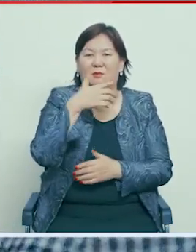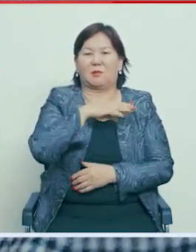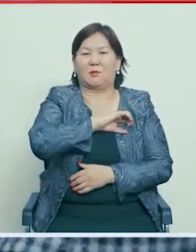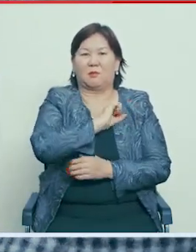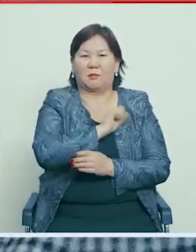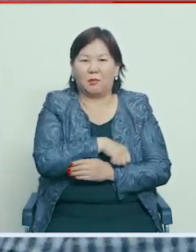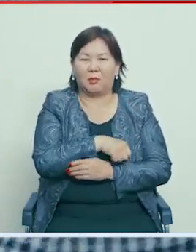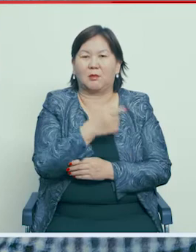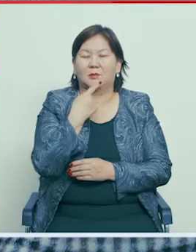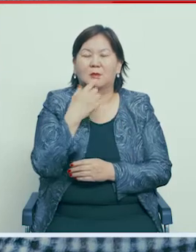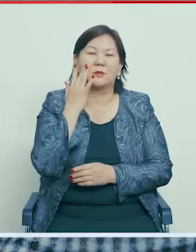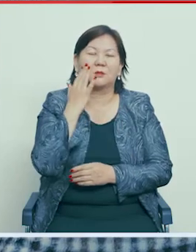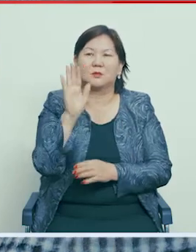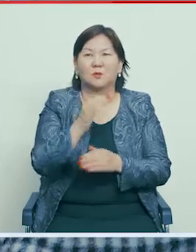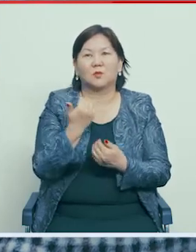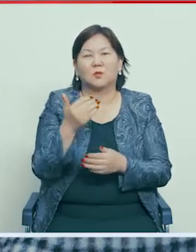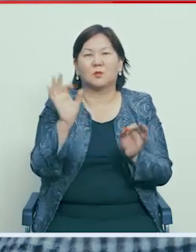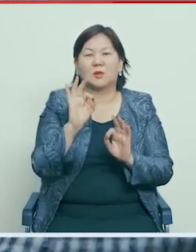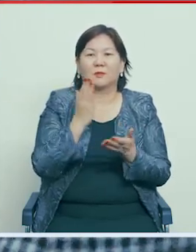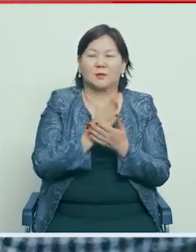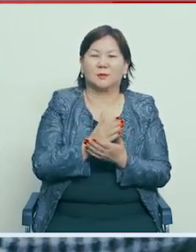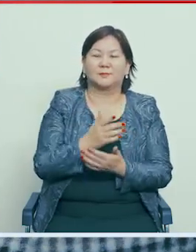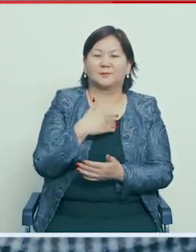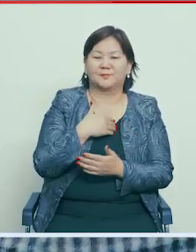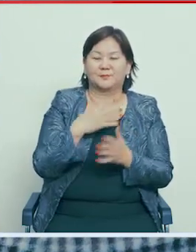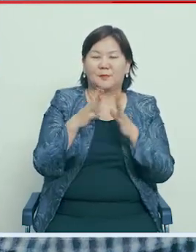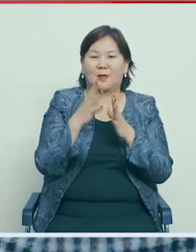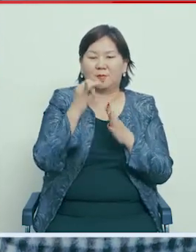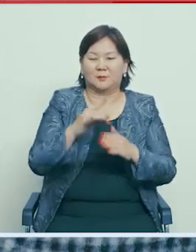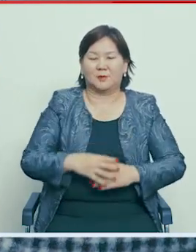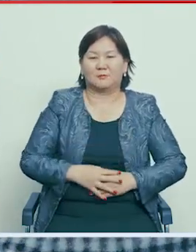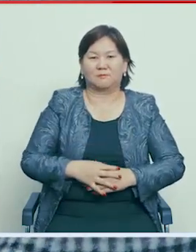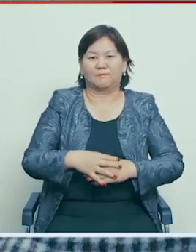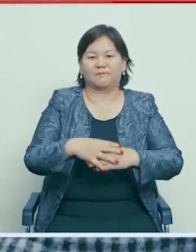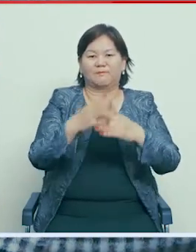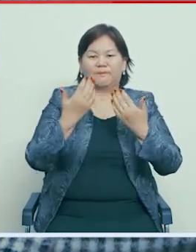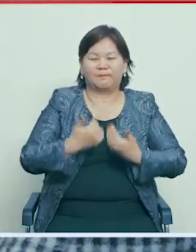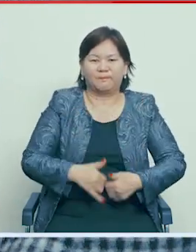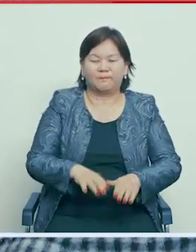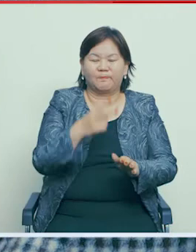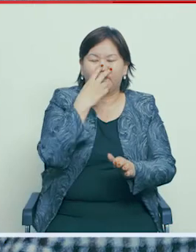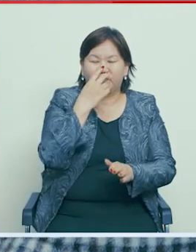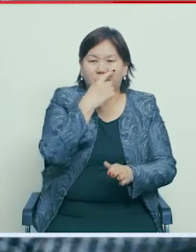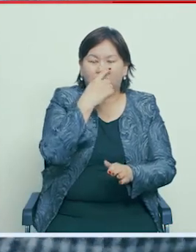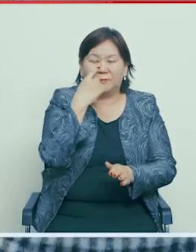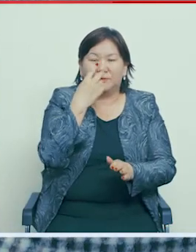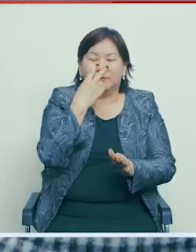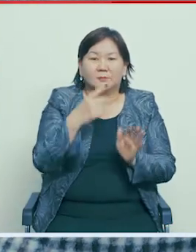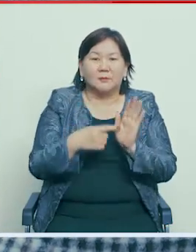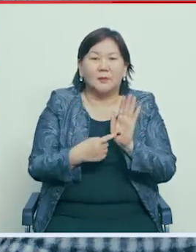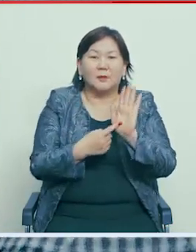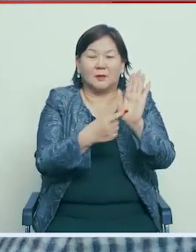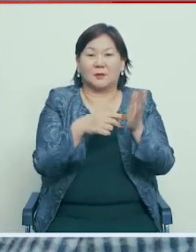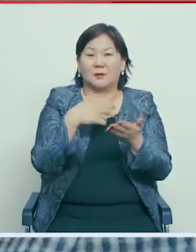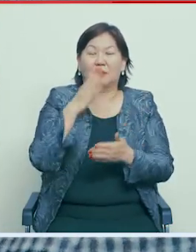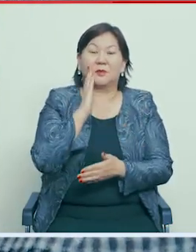болчихно. Хизээл тэр хүүхд маань одоо байхгүй болгоно. Би өөрөө 10 сар тээж гаргасан хүүхдээ тэгээд нүдэн дээр харуулж агаад ингээд хилээд ингээ явуулна гэдэг